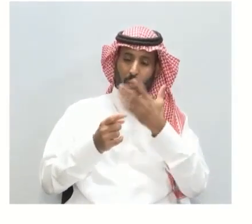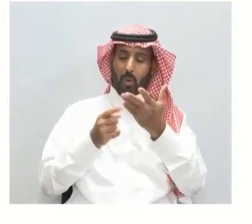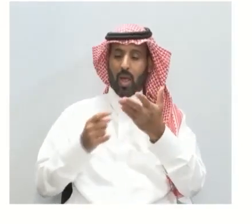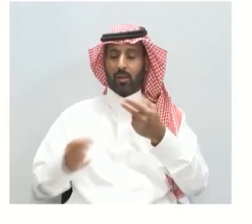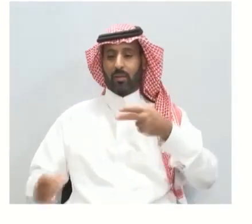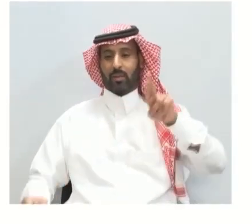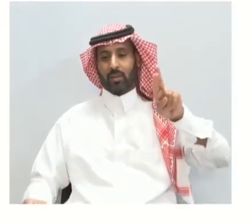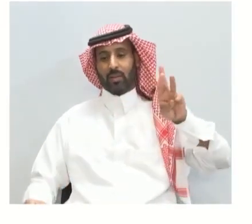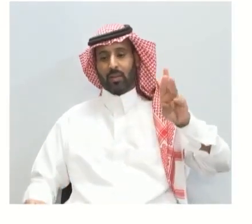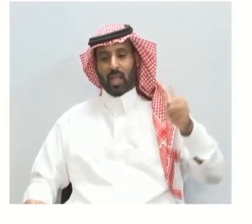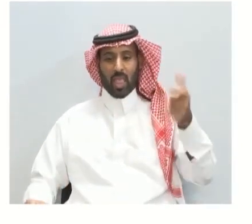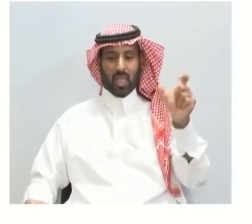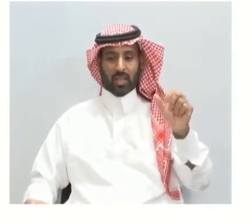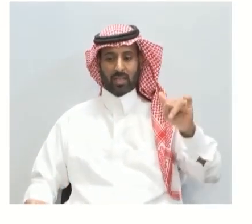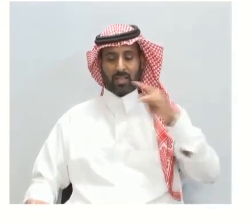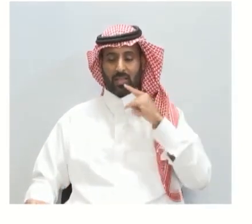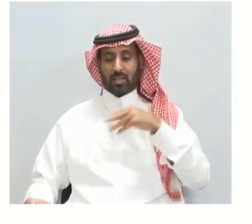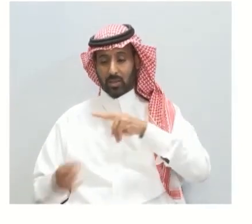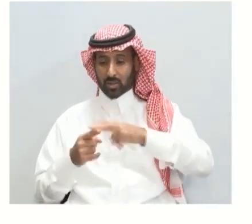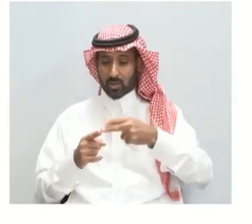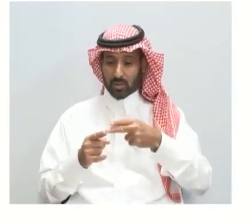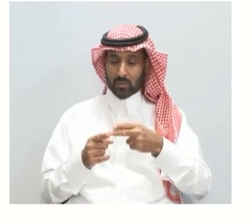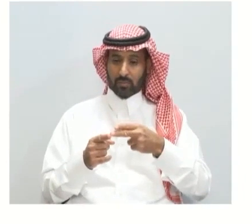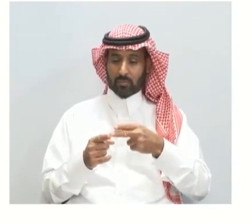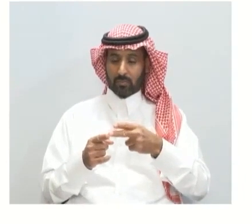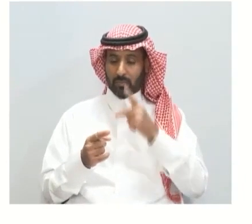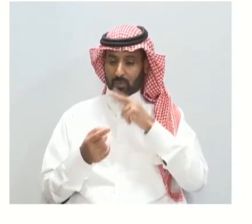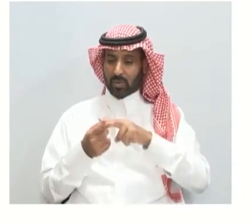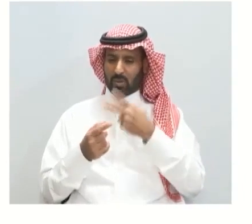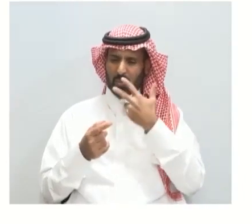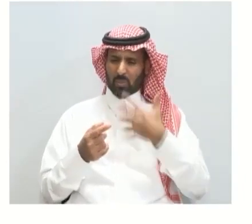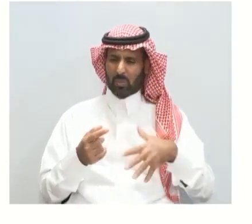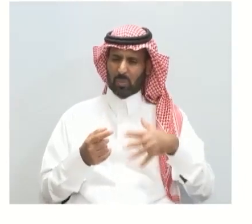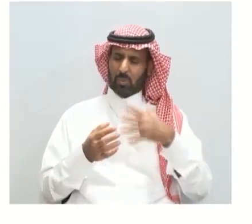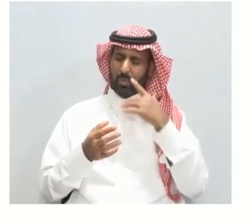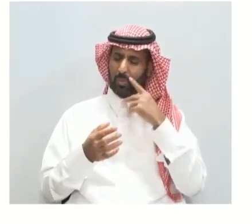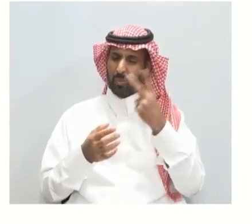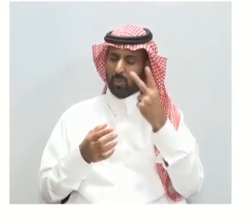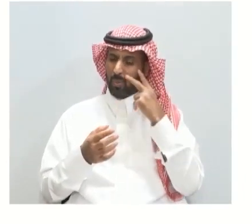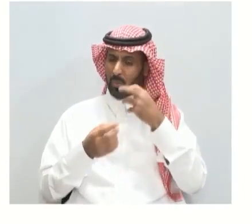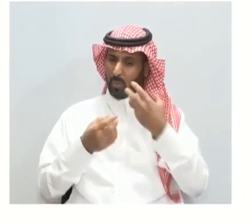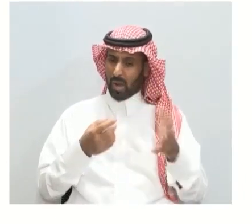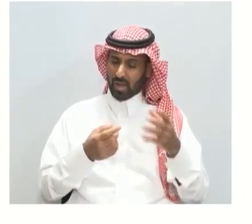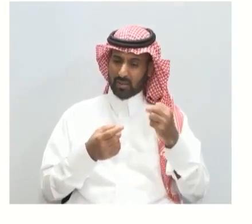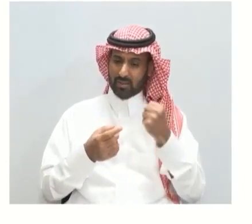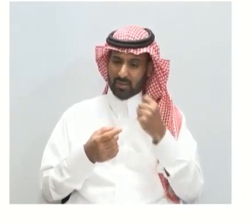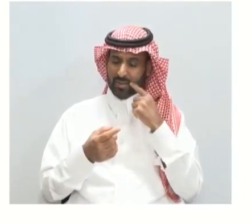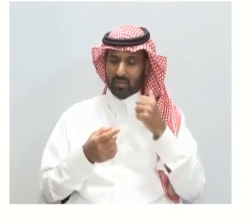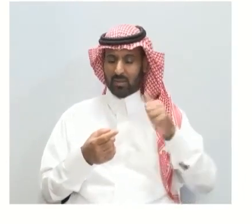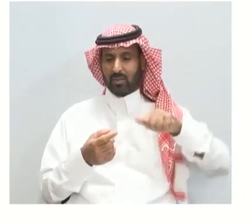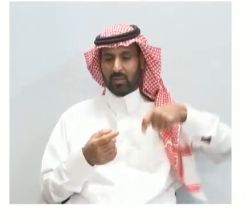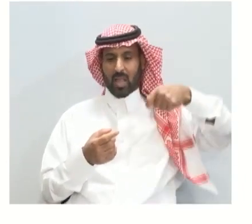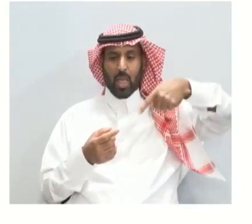الكربون اذا هنا لابد ان نتذكر انه كان هنالك استنزاف استهلاك لاثنين من مركبات الطاقه اثنين من الاي تي بي